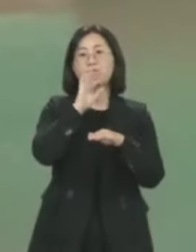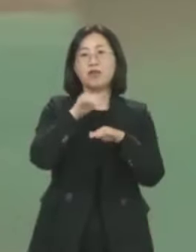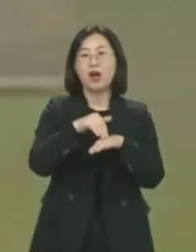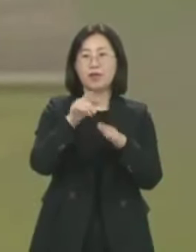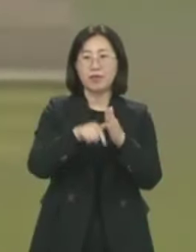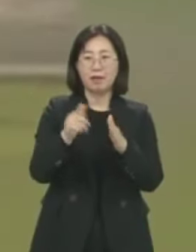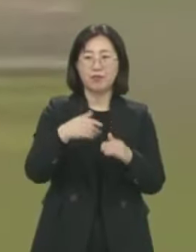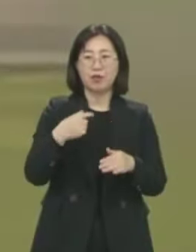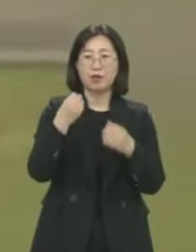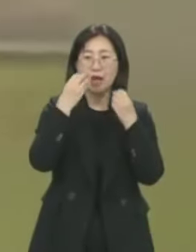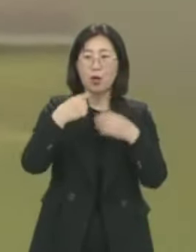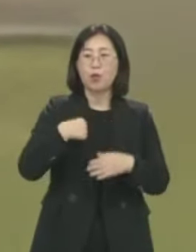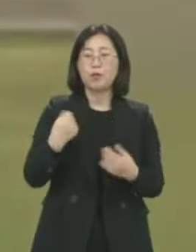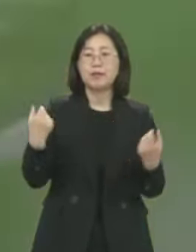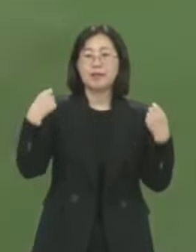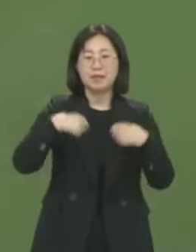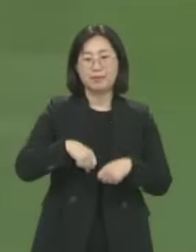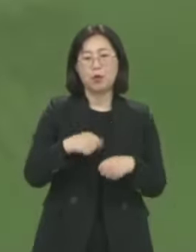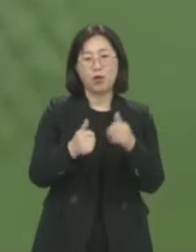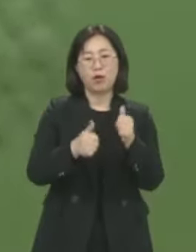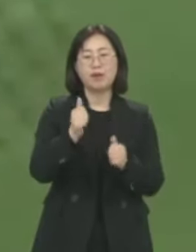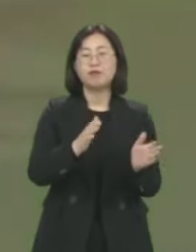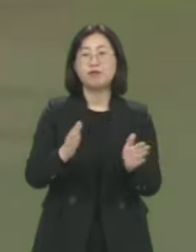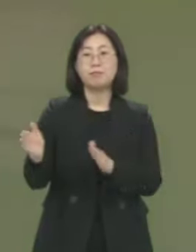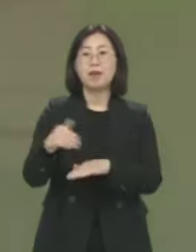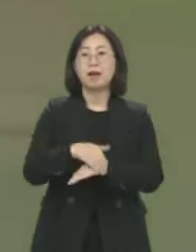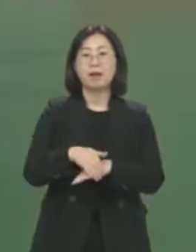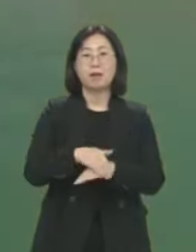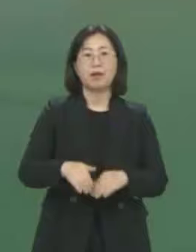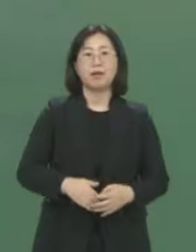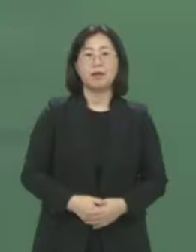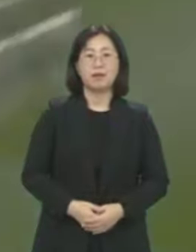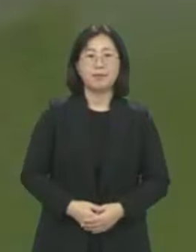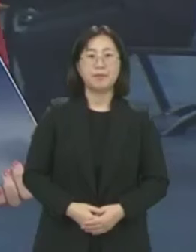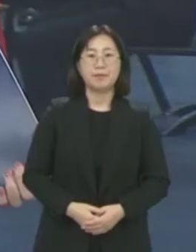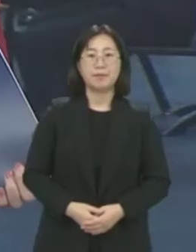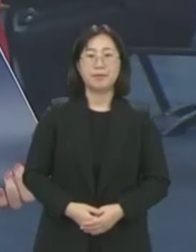유니폼을 착용하고 시즌 데뷔에 나선다는 계획입니다.